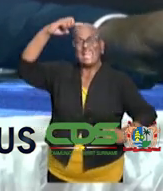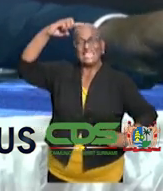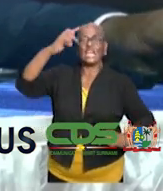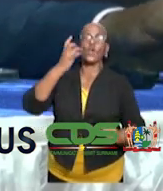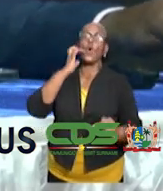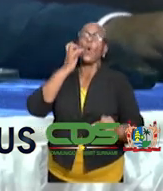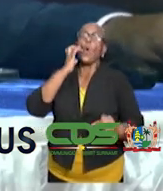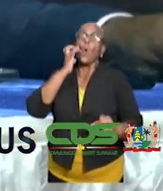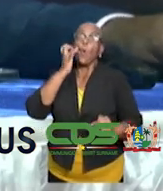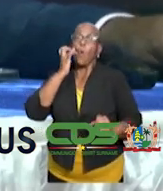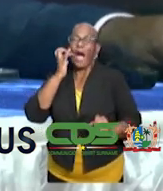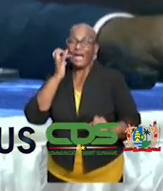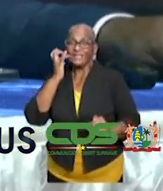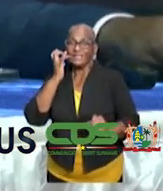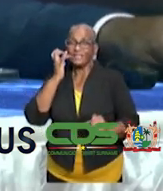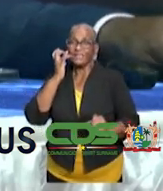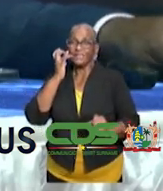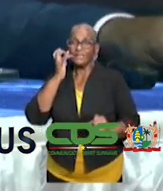geproduceerd